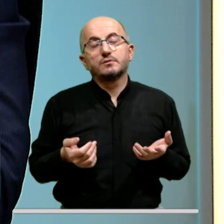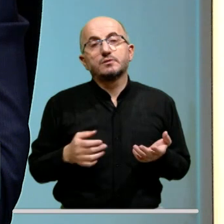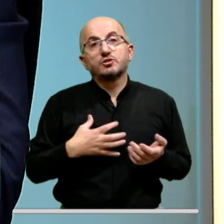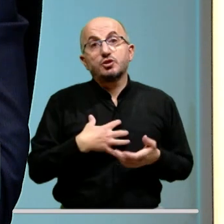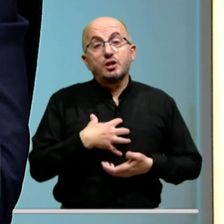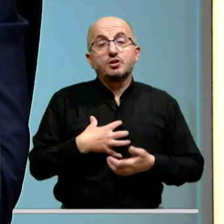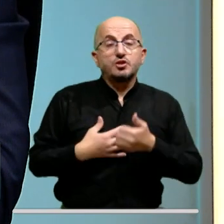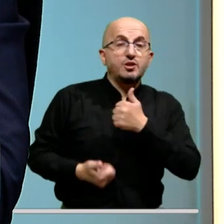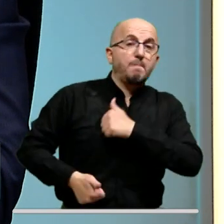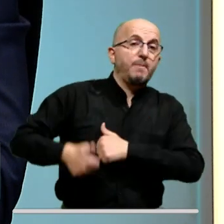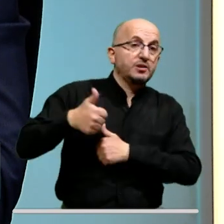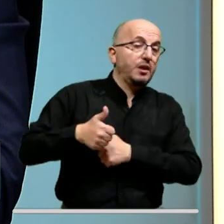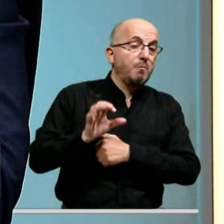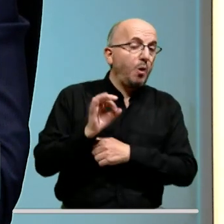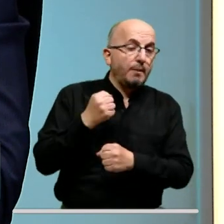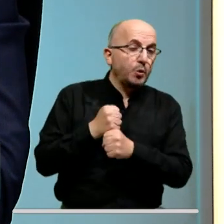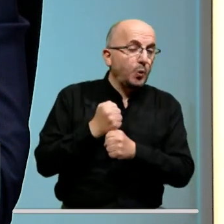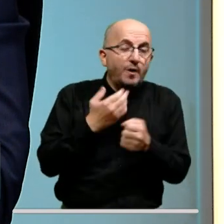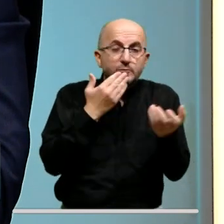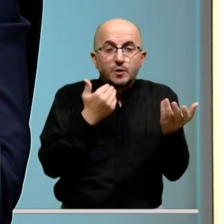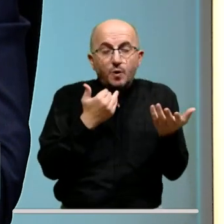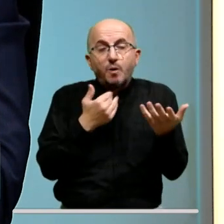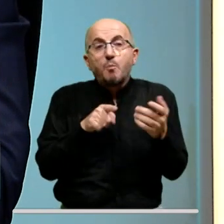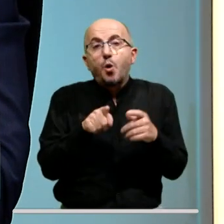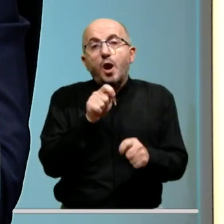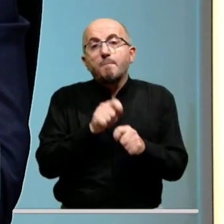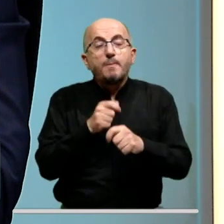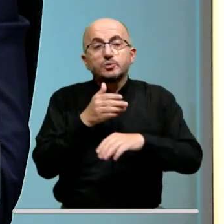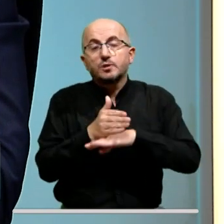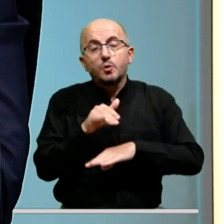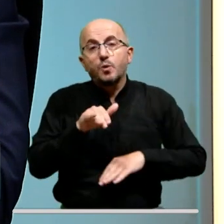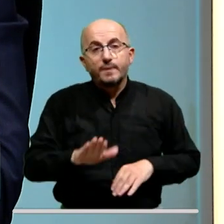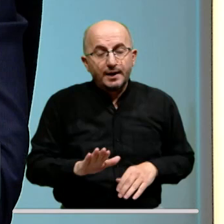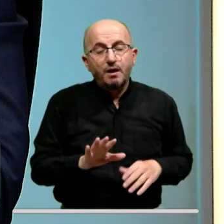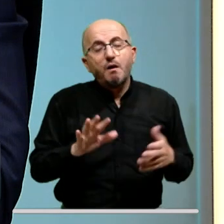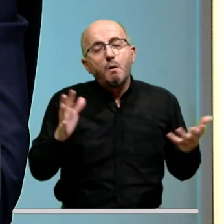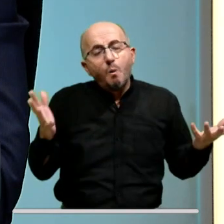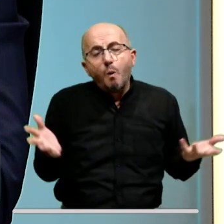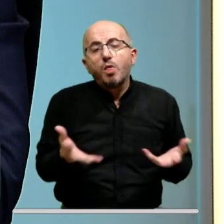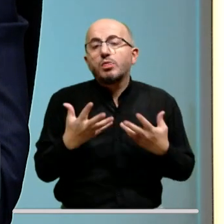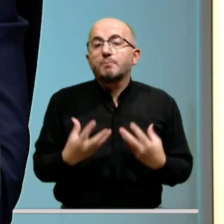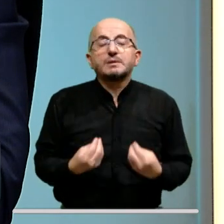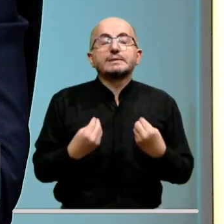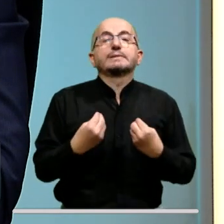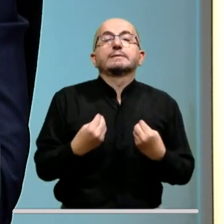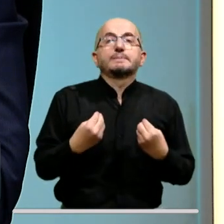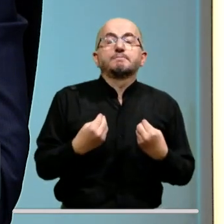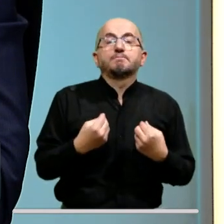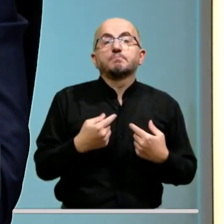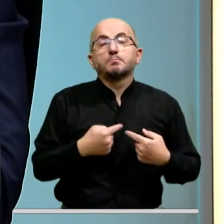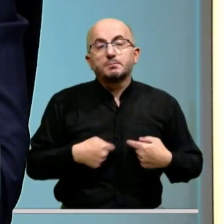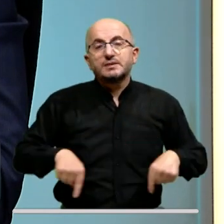Diyanet İşleri Başkanlığı olarak böyle bir görevimiz de yok. Bunu yapmamız da doğru değil. Çünkü olabilir ki efendim biz böyle